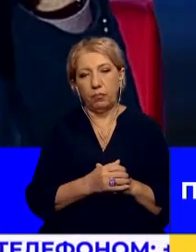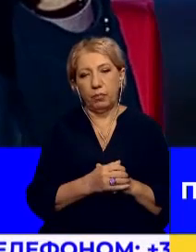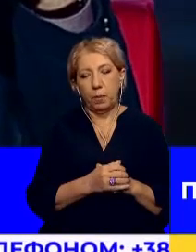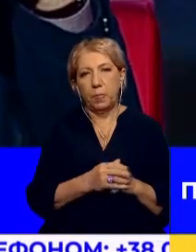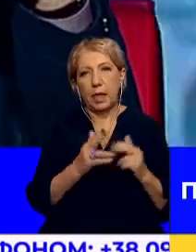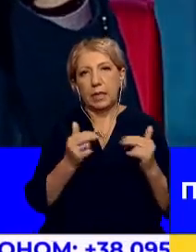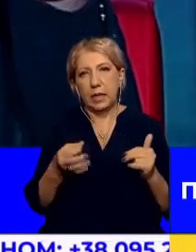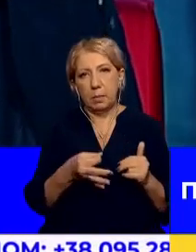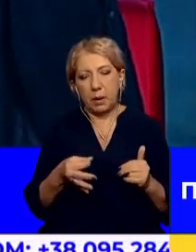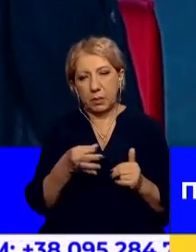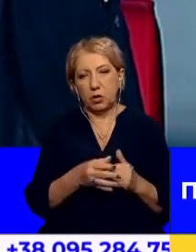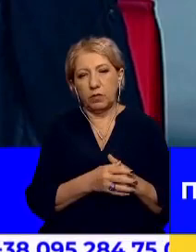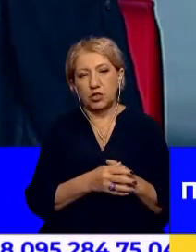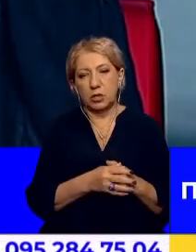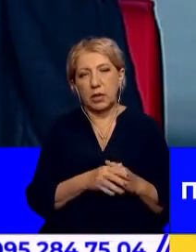та Дніпропетровщина.